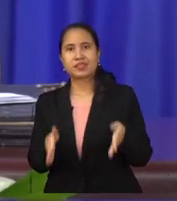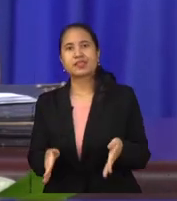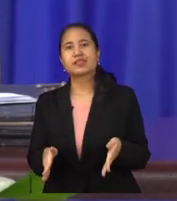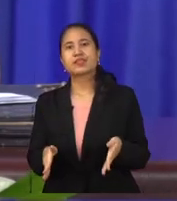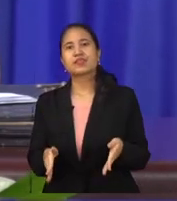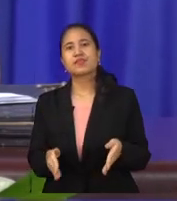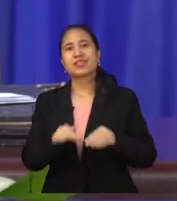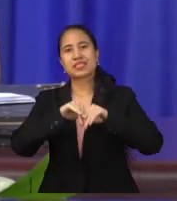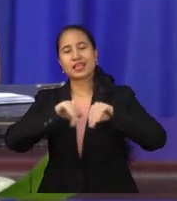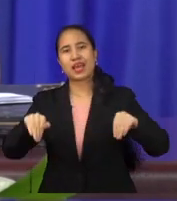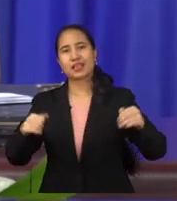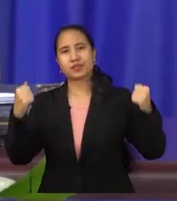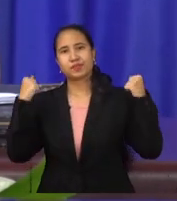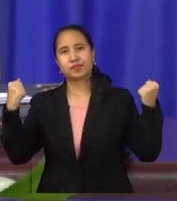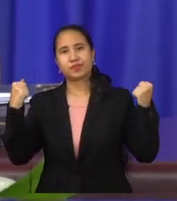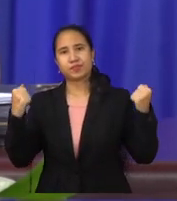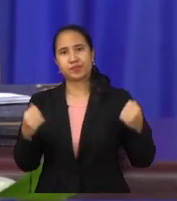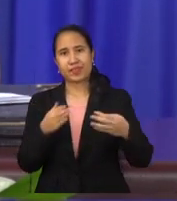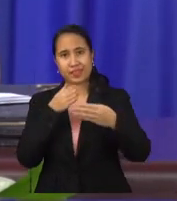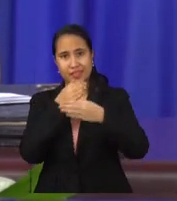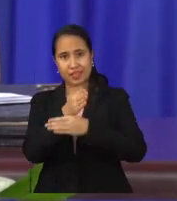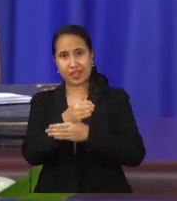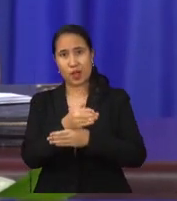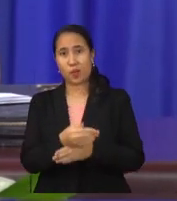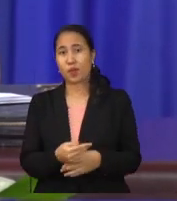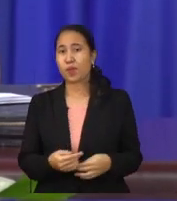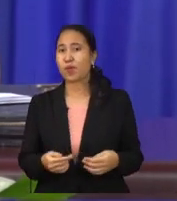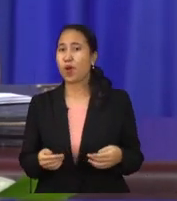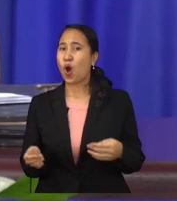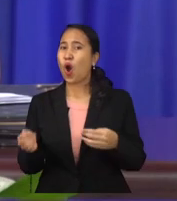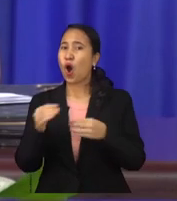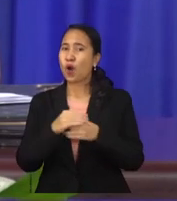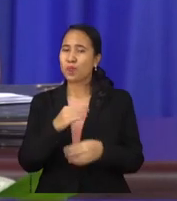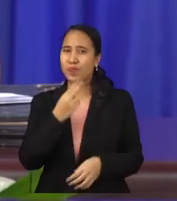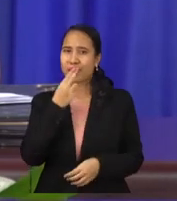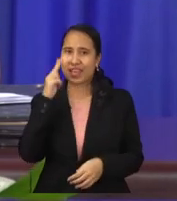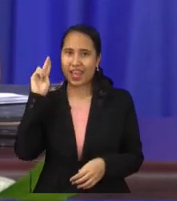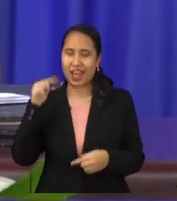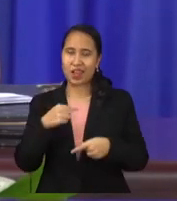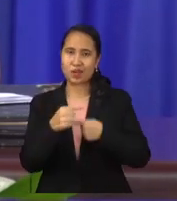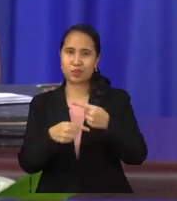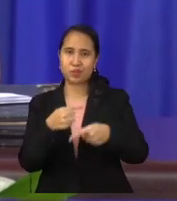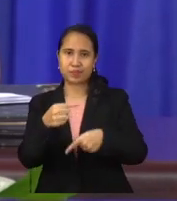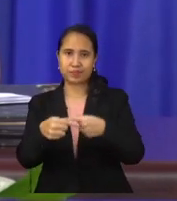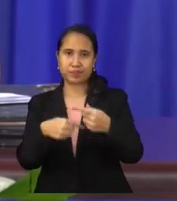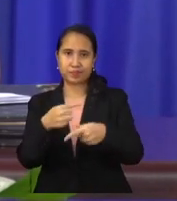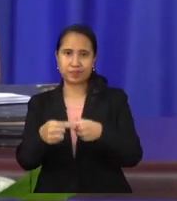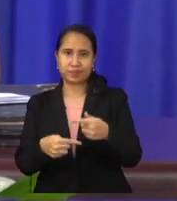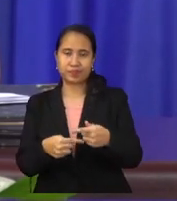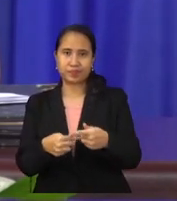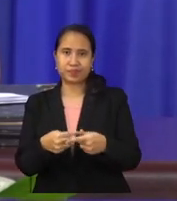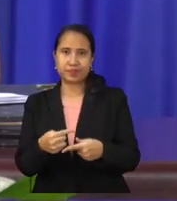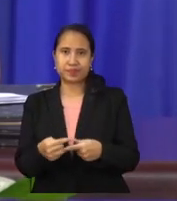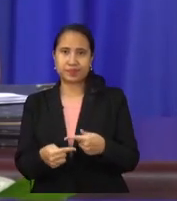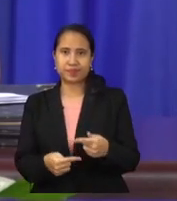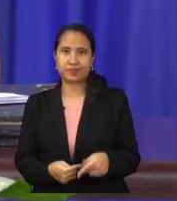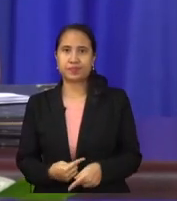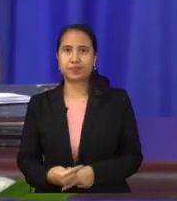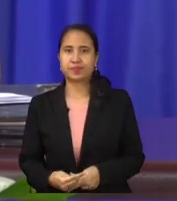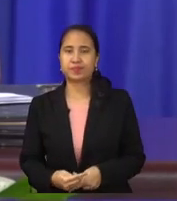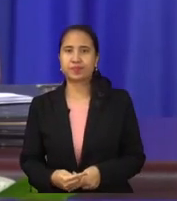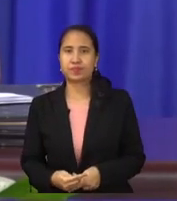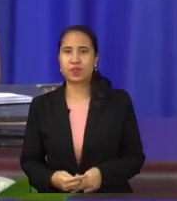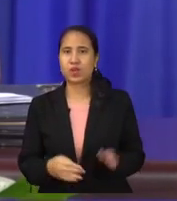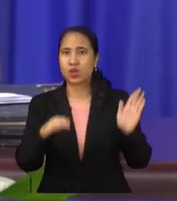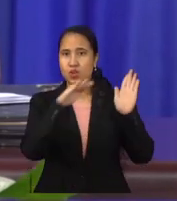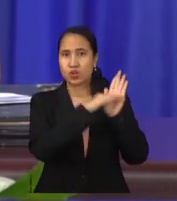machten en het recht op een eerlijk proces. Zij zeiden, the principle of the rule of law and the